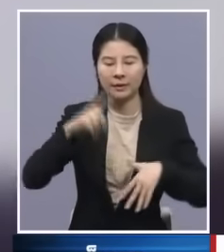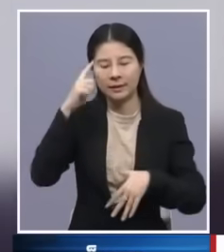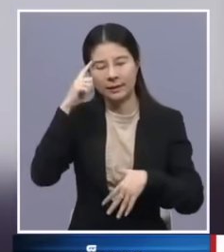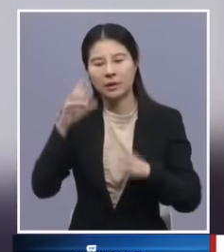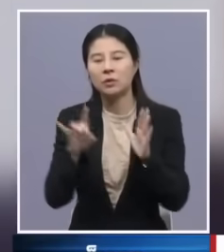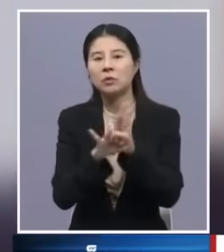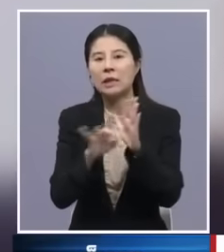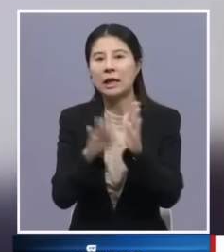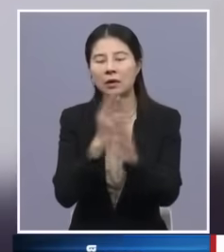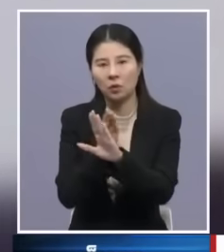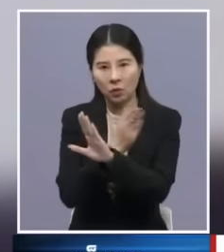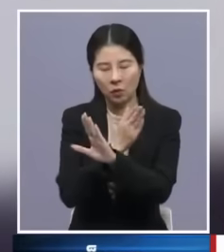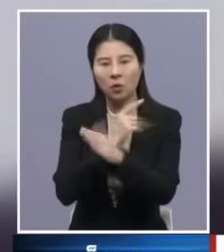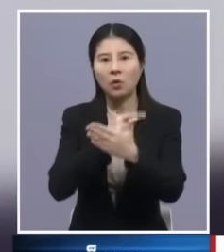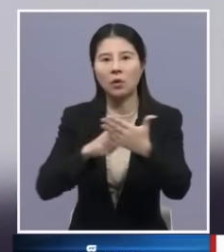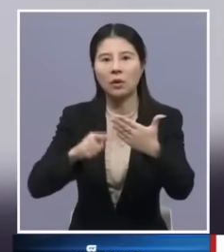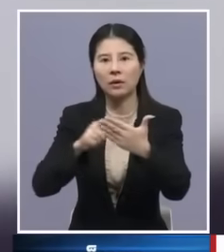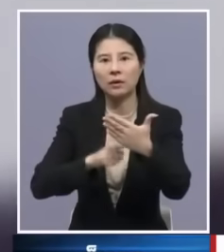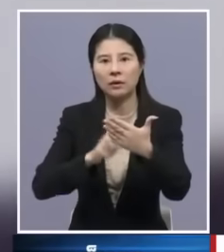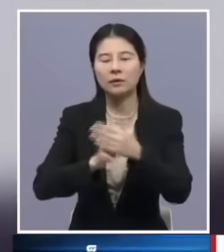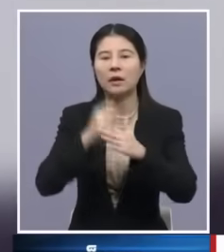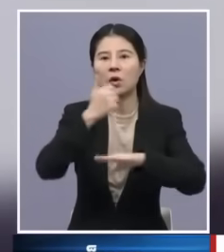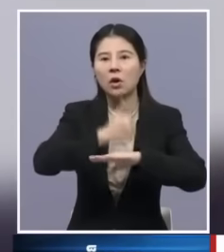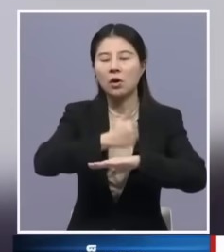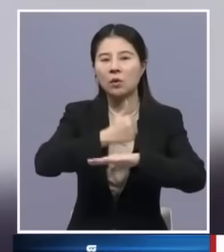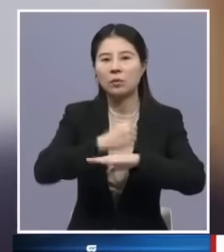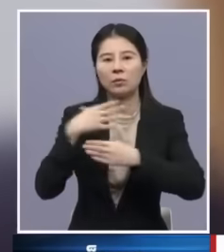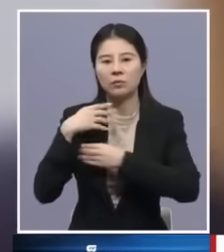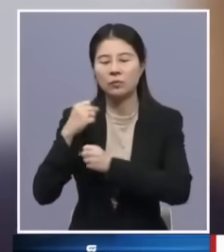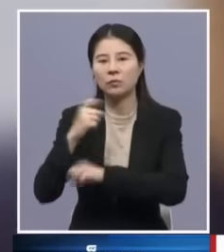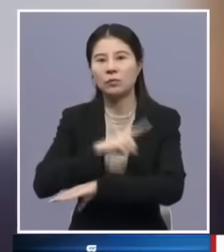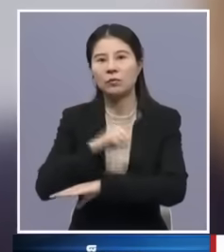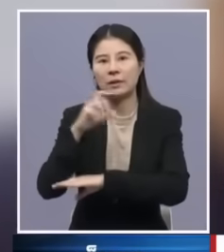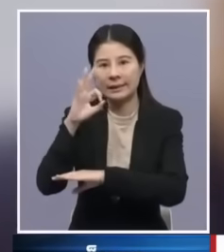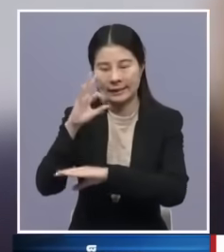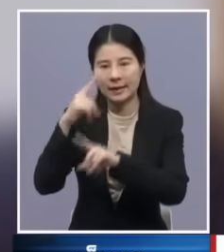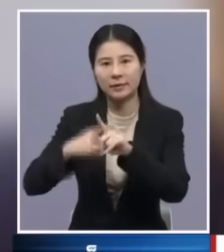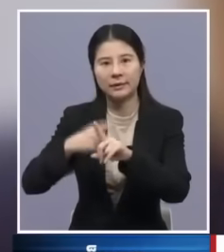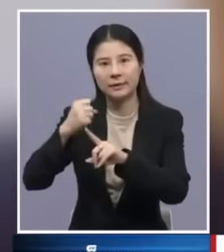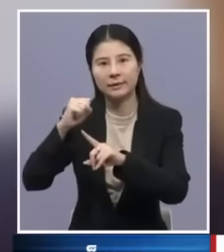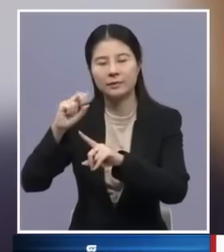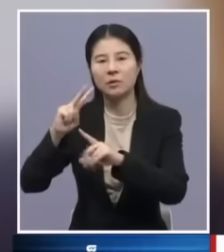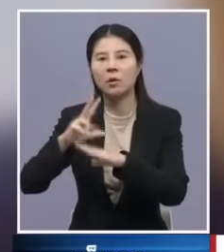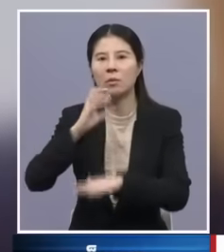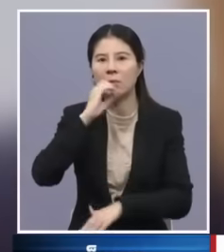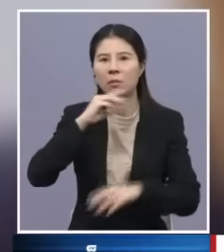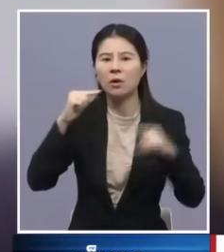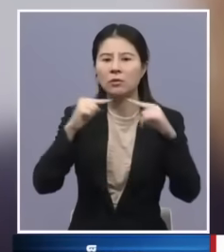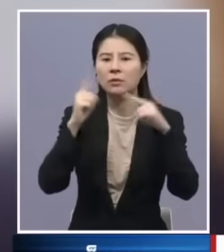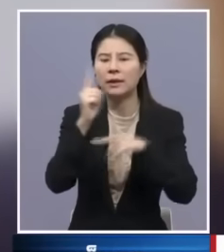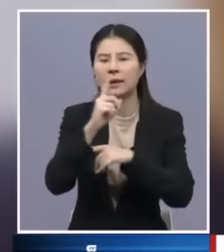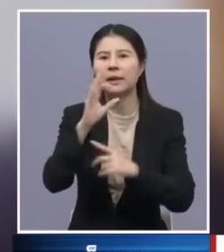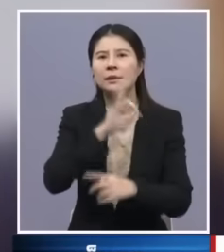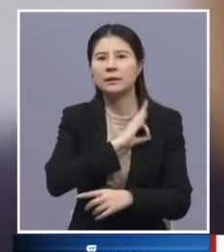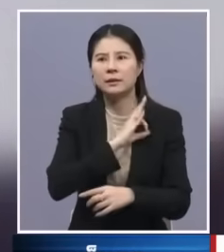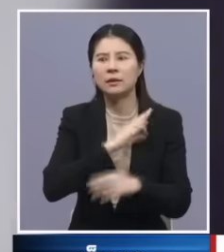ท้ายก่อนจะถึงวันเลือกตั้งหัวหน้าพรรคประชาธิปัตย์คนที่9ในวันที่9ธันวาคมนี้เนื้อหาใจความก็คือขอให้สมาชิกพรรคประชา